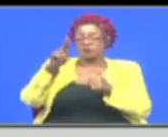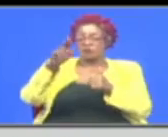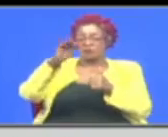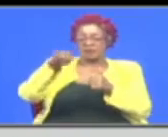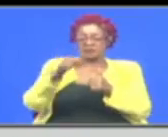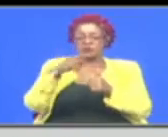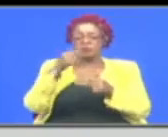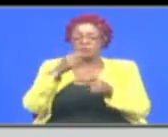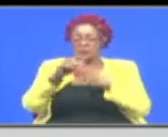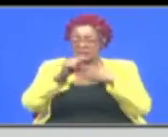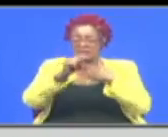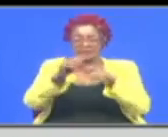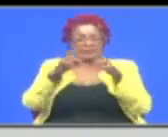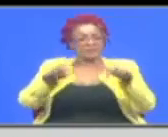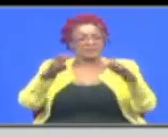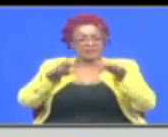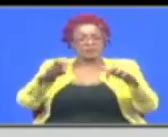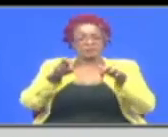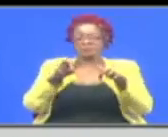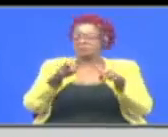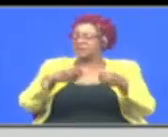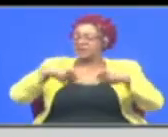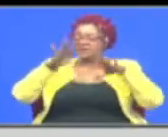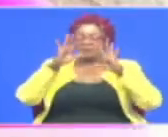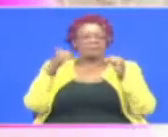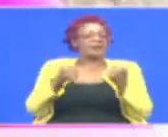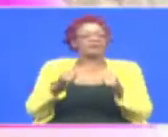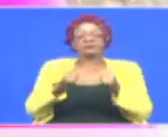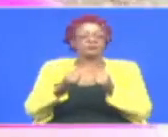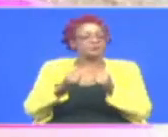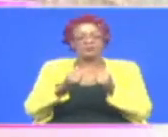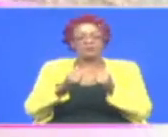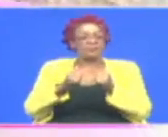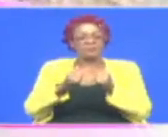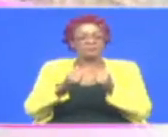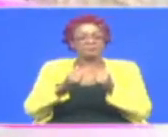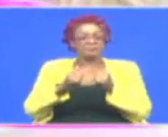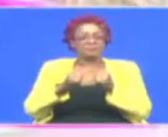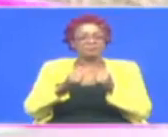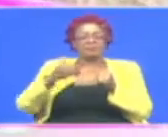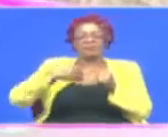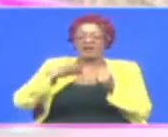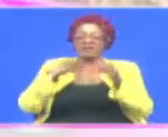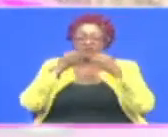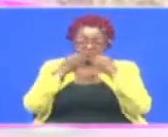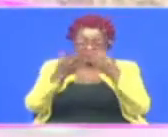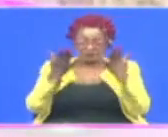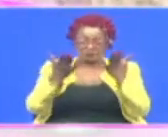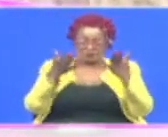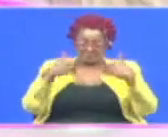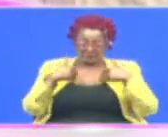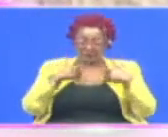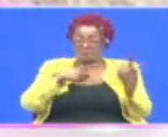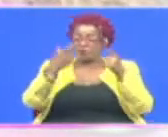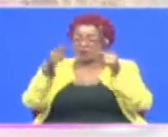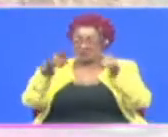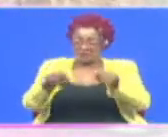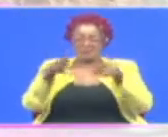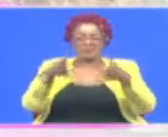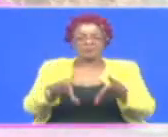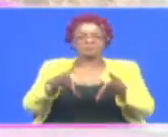anaongoza upelelezi huu, hawajakata tamaa. Niko information na saa hii nimepata mahali tunaendea hapo.